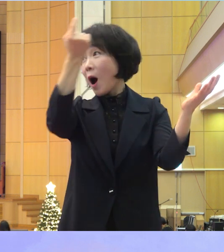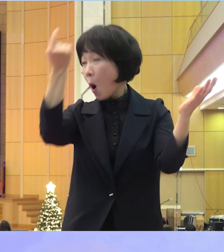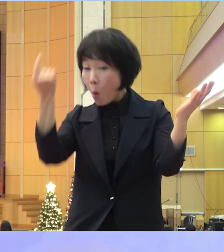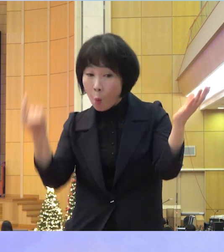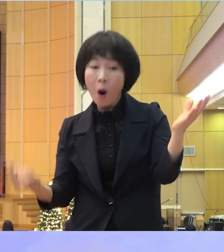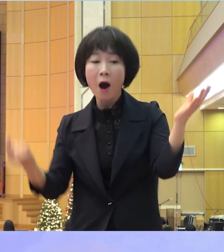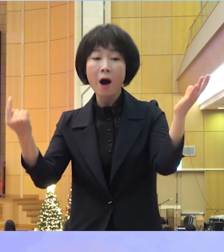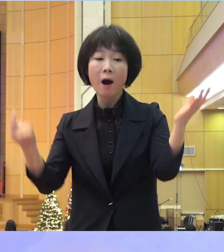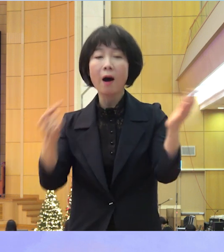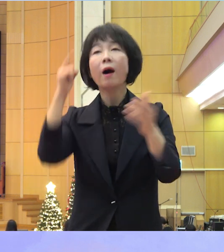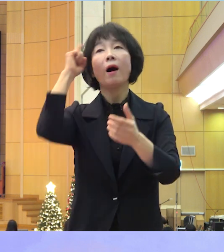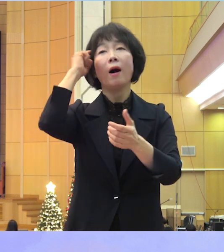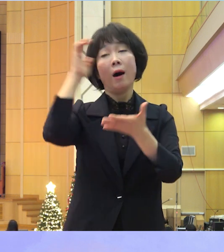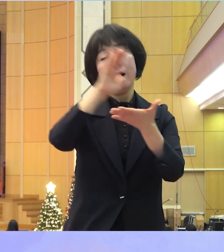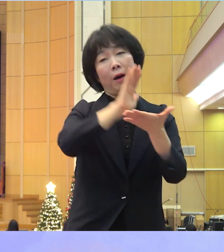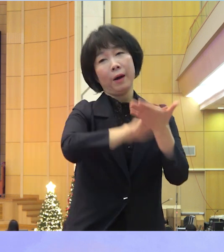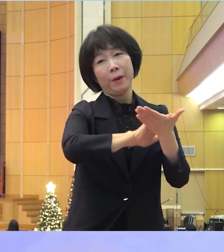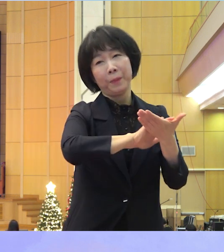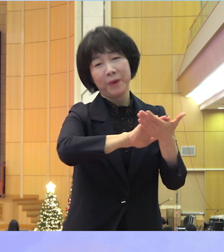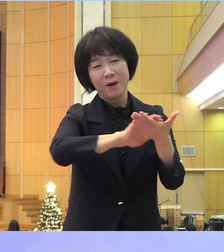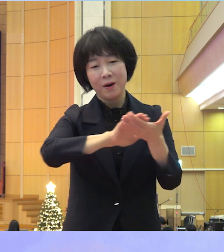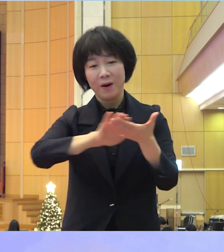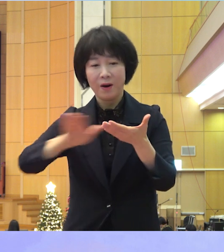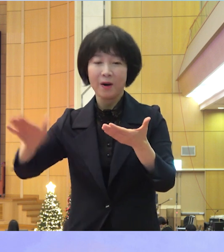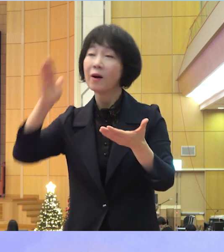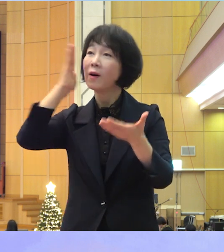포구되어 나와